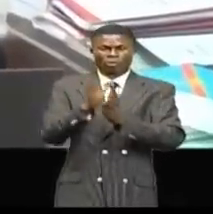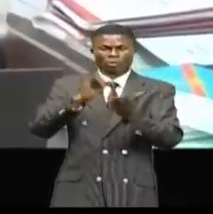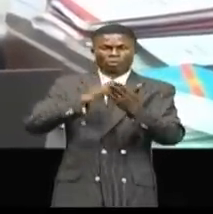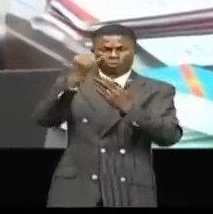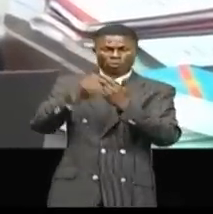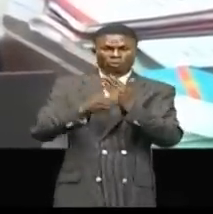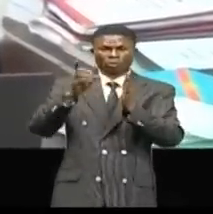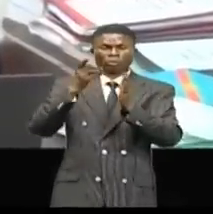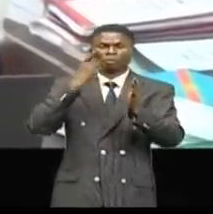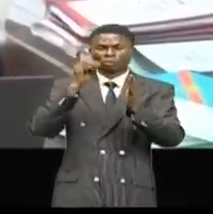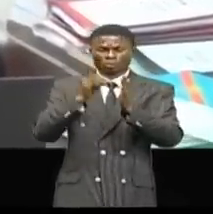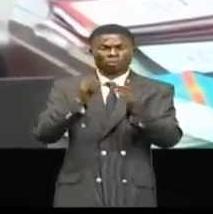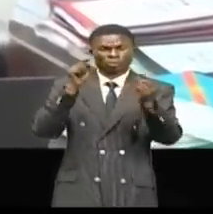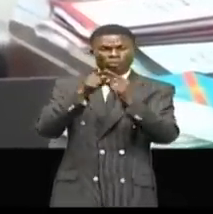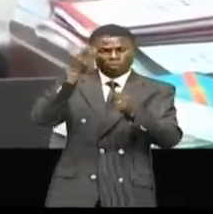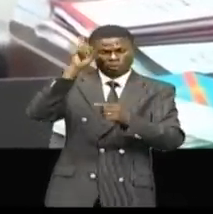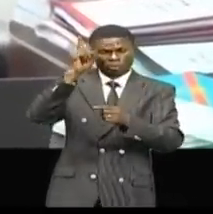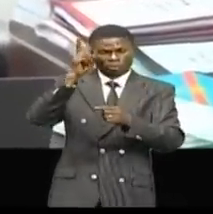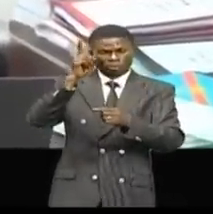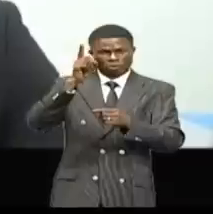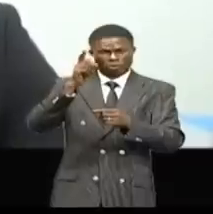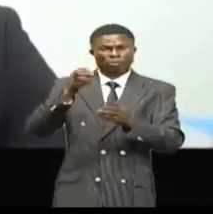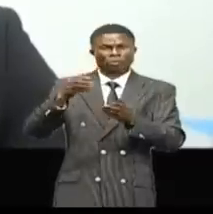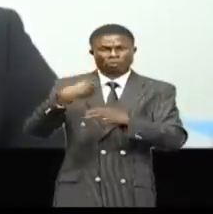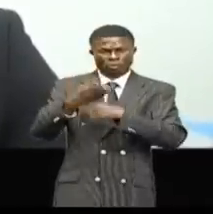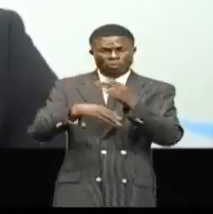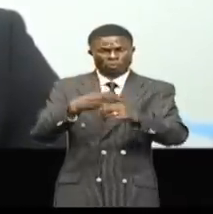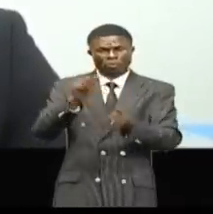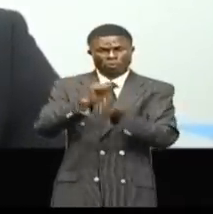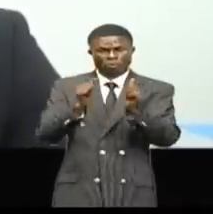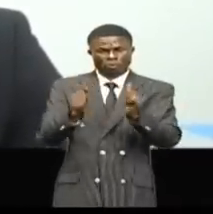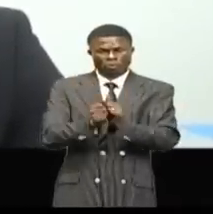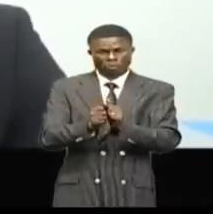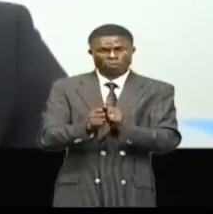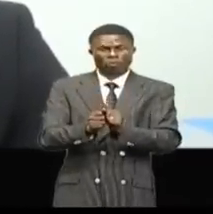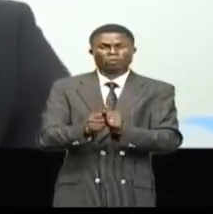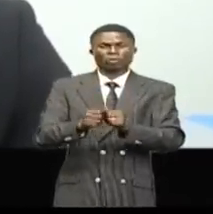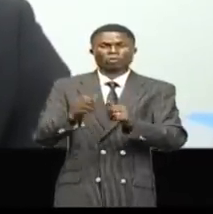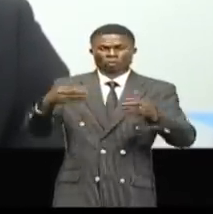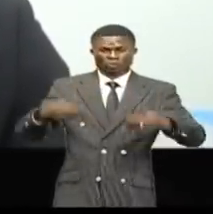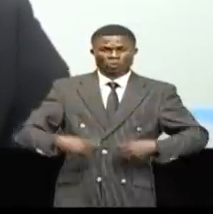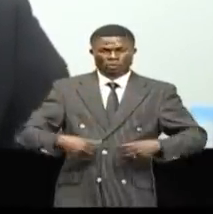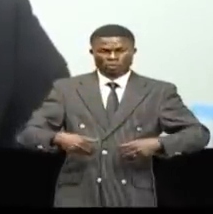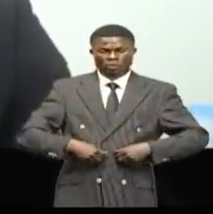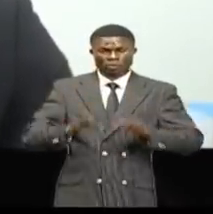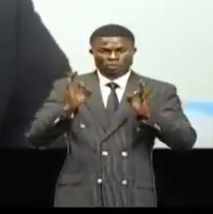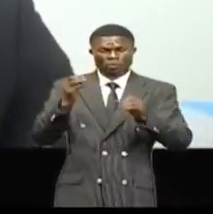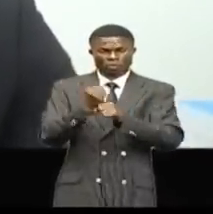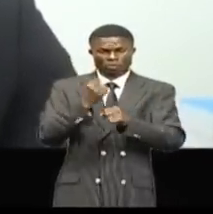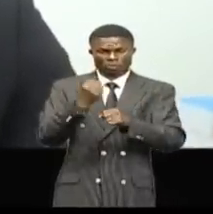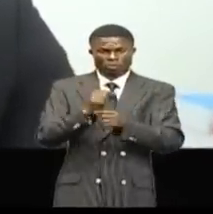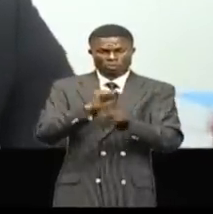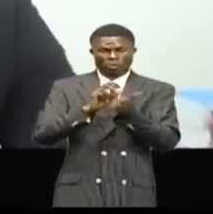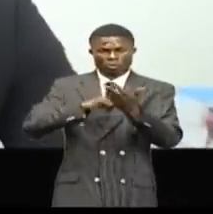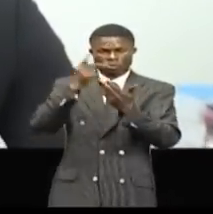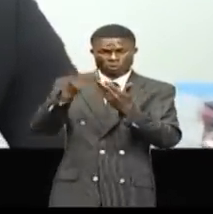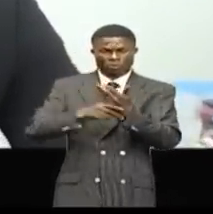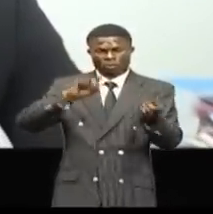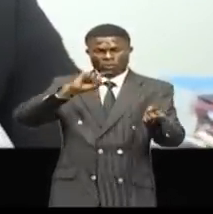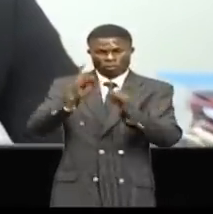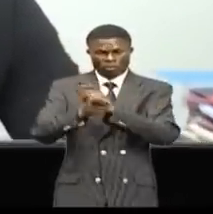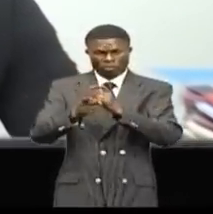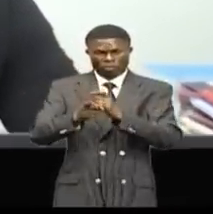décret a donc pour but la régularisation de la situation pécuniaire de ces jeunes recrutés dans le cadre du programme de réforme